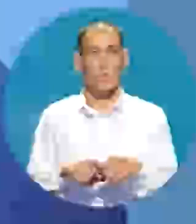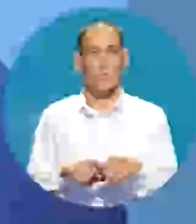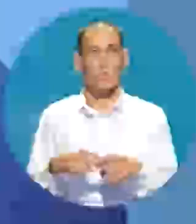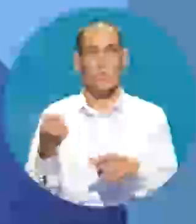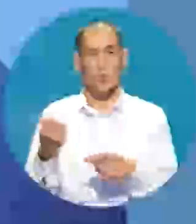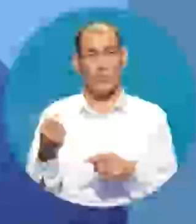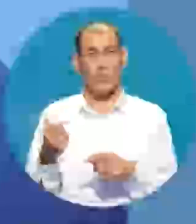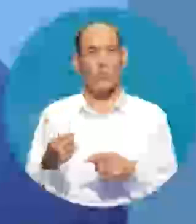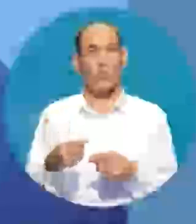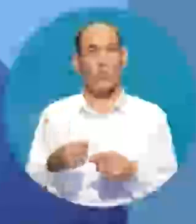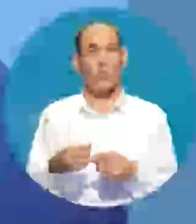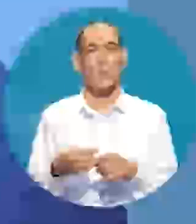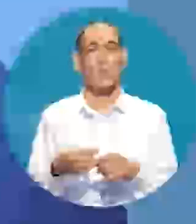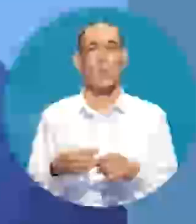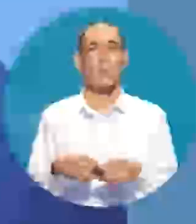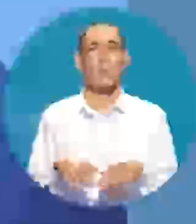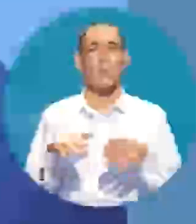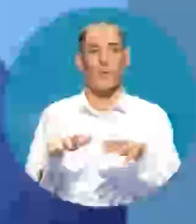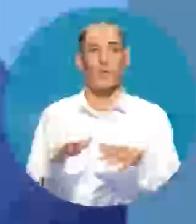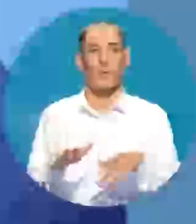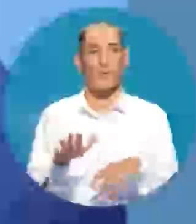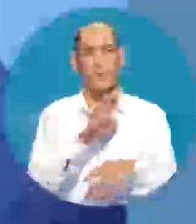Uşların tenglevdi hareket etin.